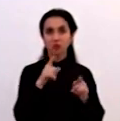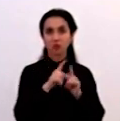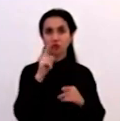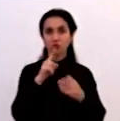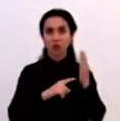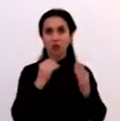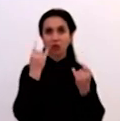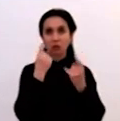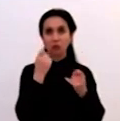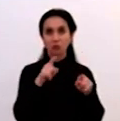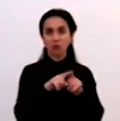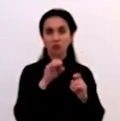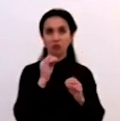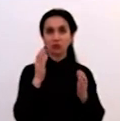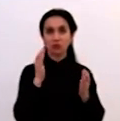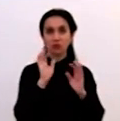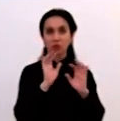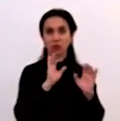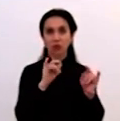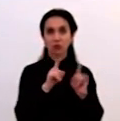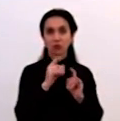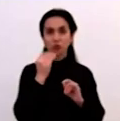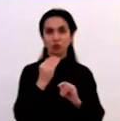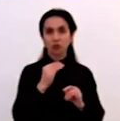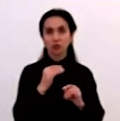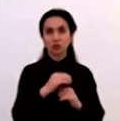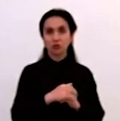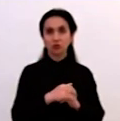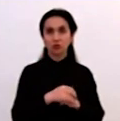ishonchli axborot bilan ta'minlanish